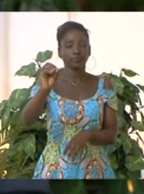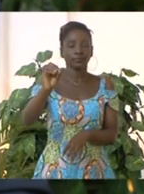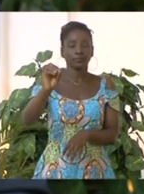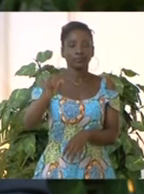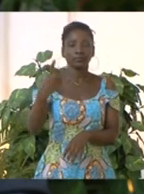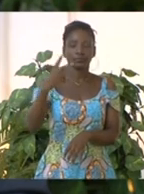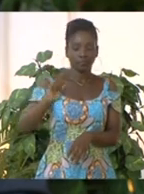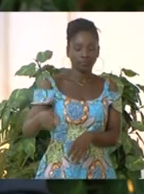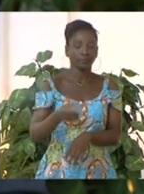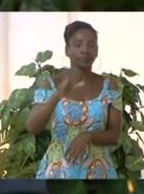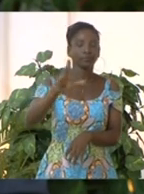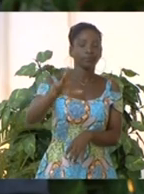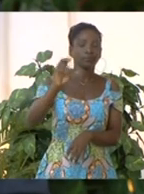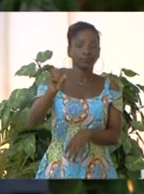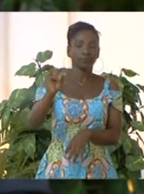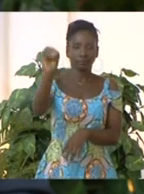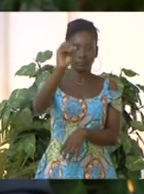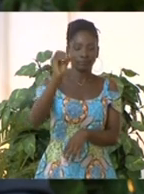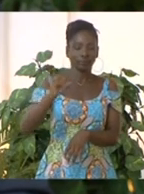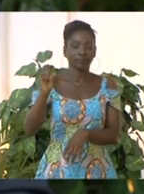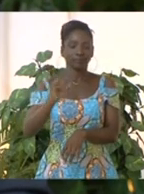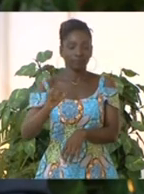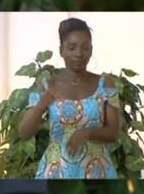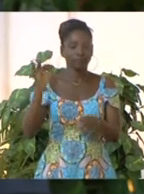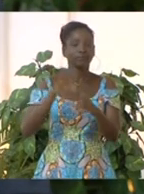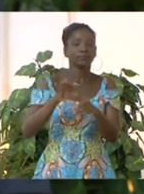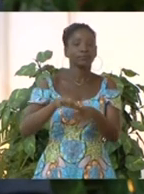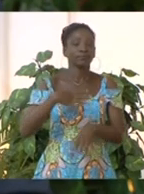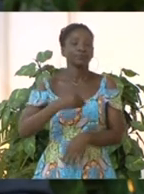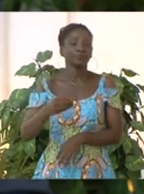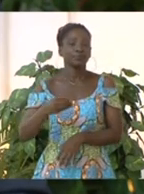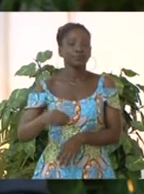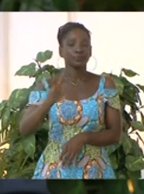540, soit 2,30%. Bulletin blanc,